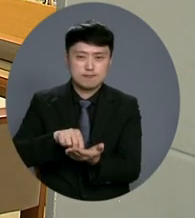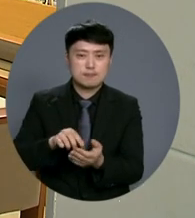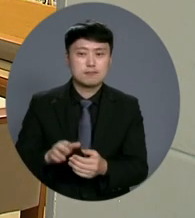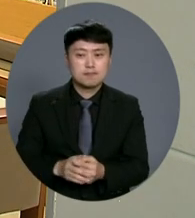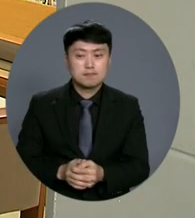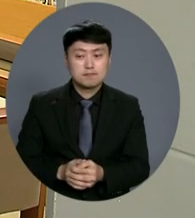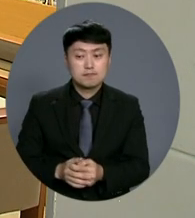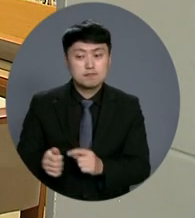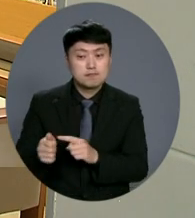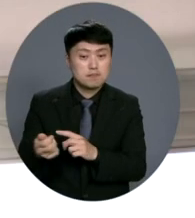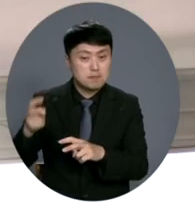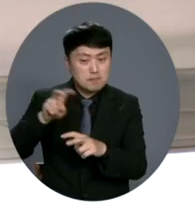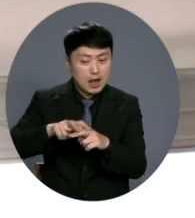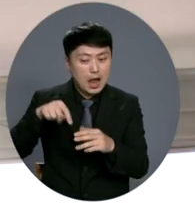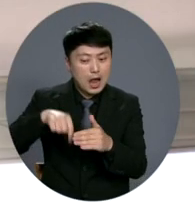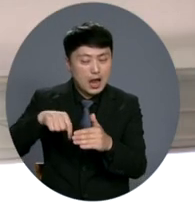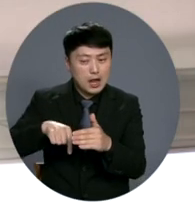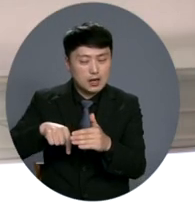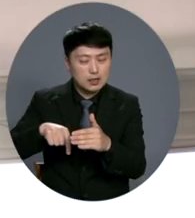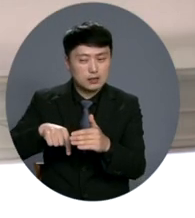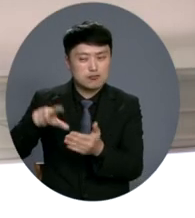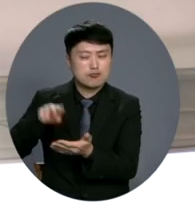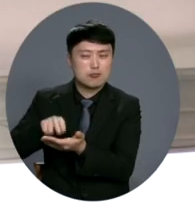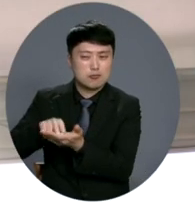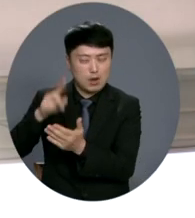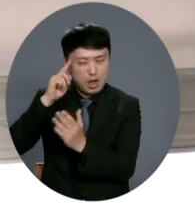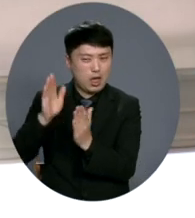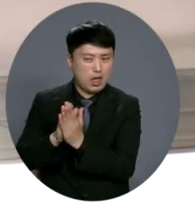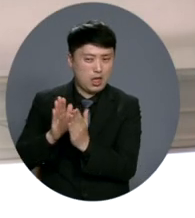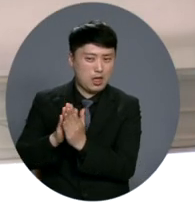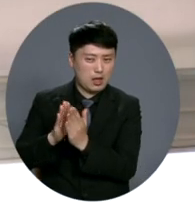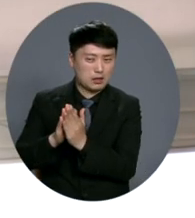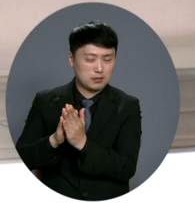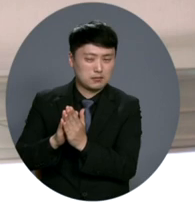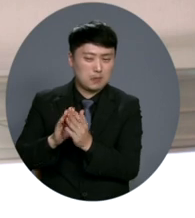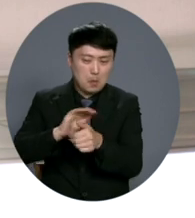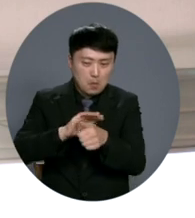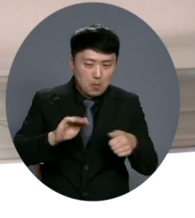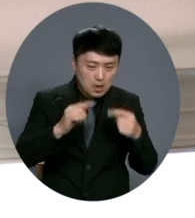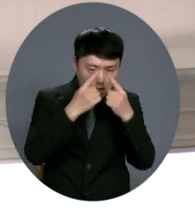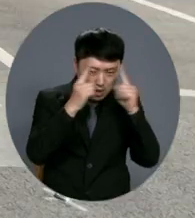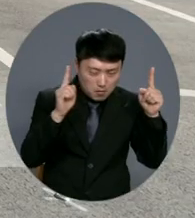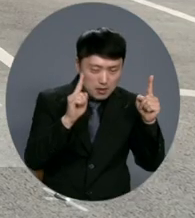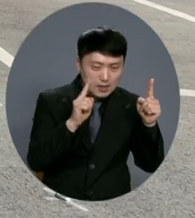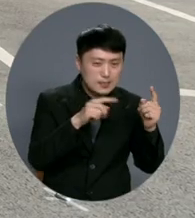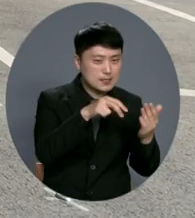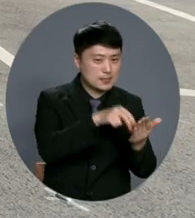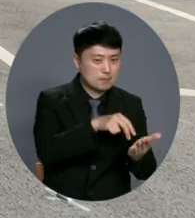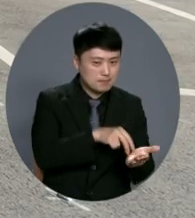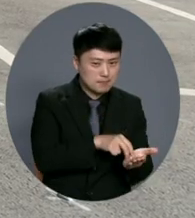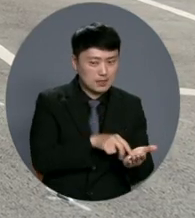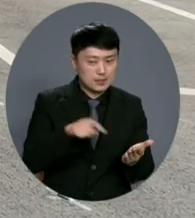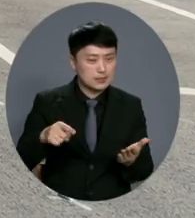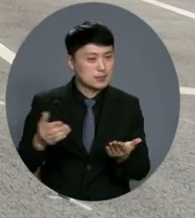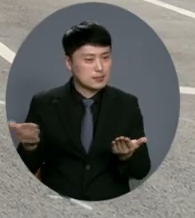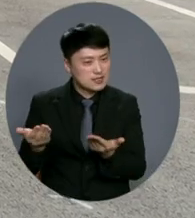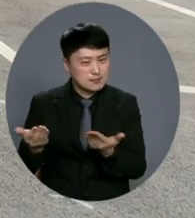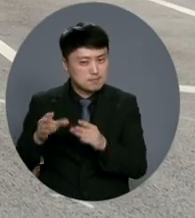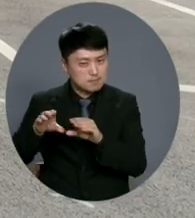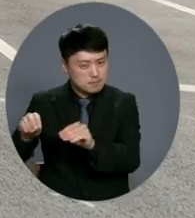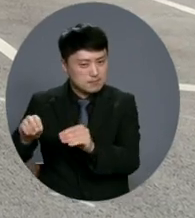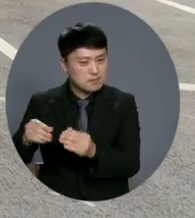문제는 평의 내부 문제라서 자율적으로 해결해야 한다며 한발 빠져 있던 경북대 의장 직무정지 가처분